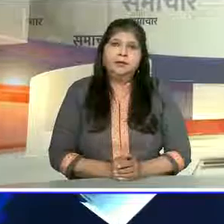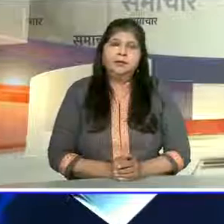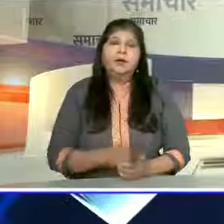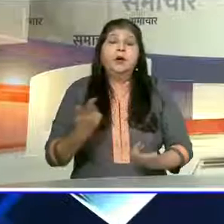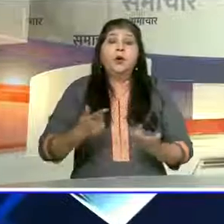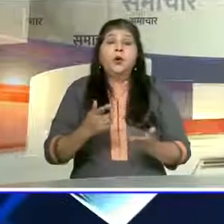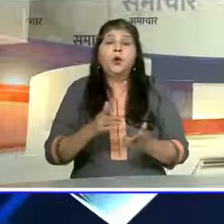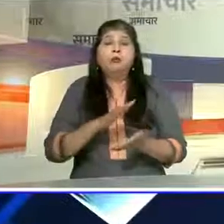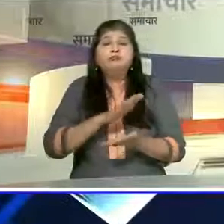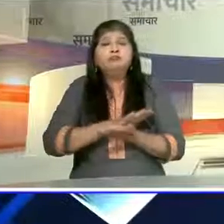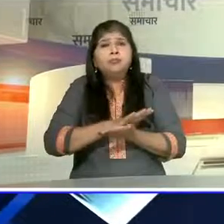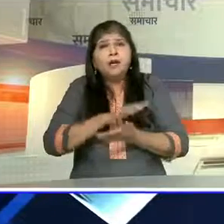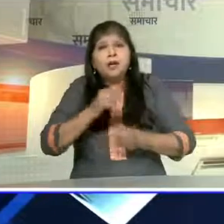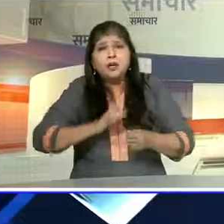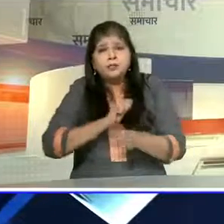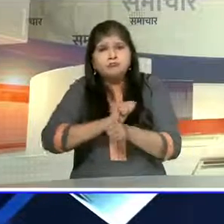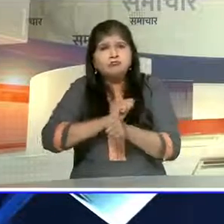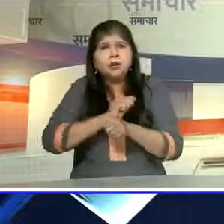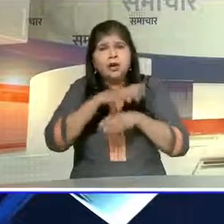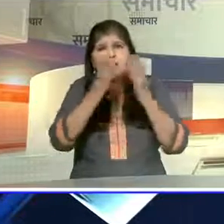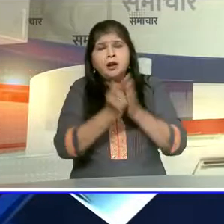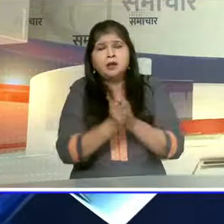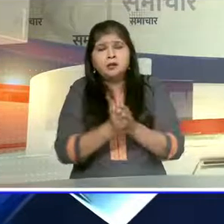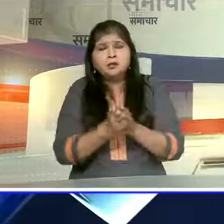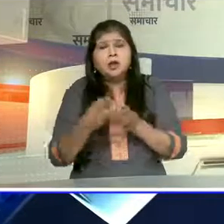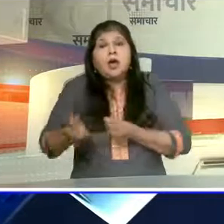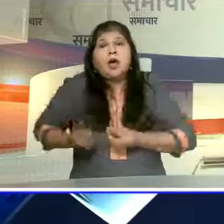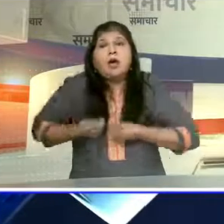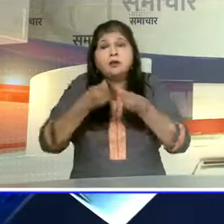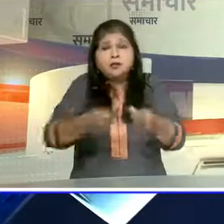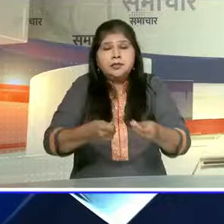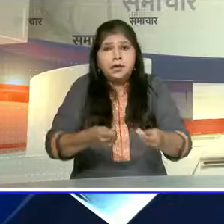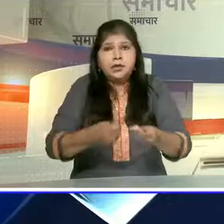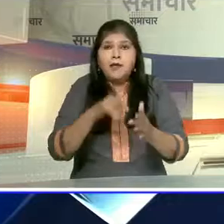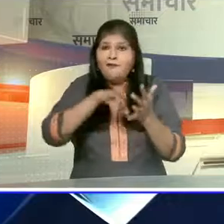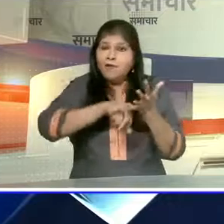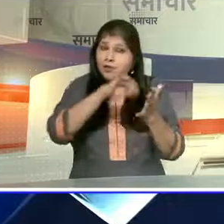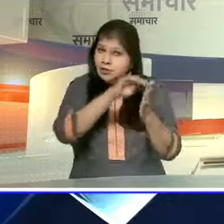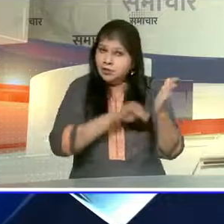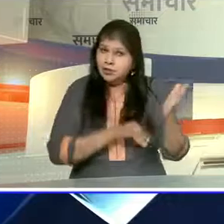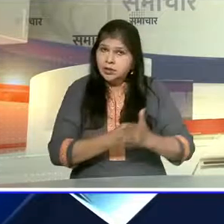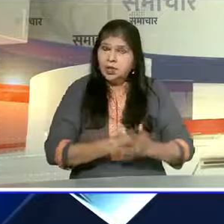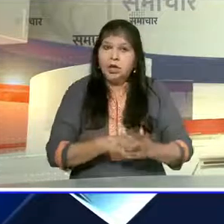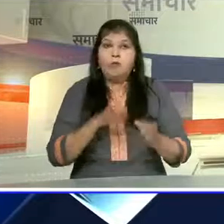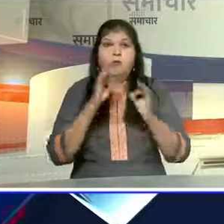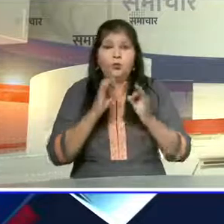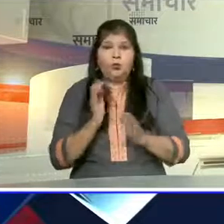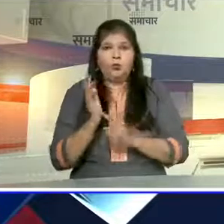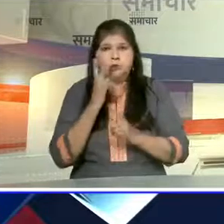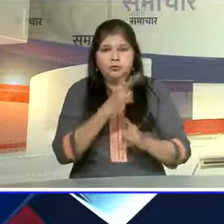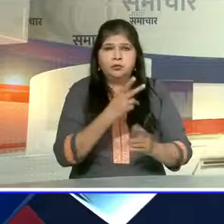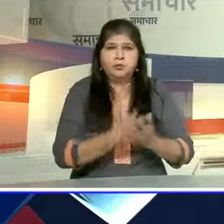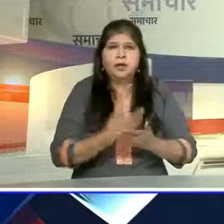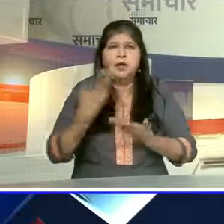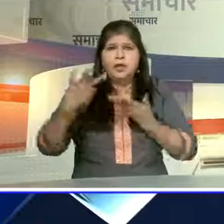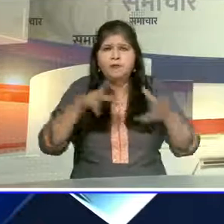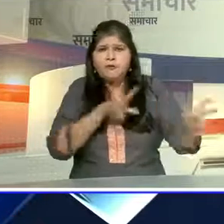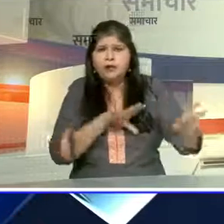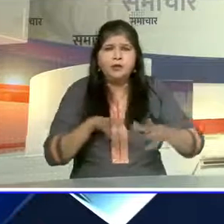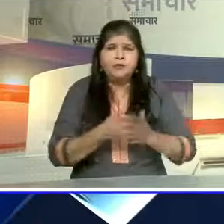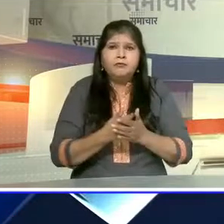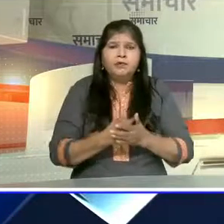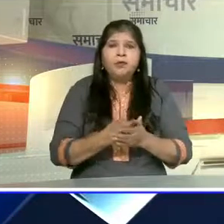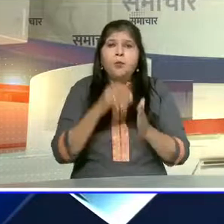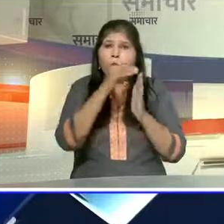है और प्रोडक्शन लेकर इंसेंटिव स्कीम में बहुत कारगर साबित हुई है के अलग-अलग क्षेत्रों के लिए इन